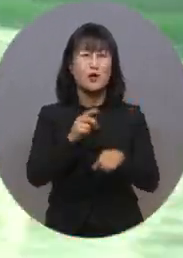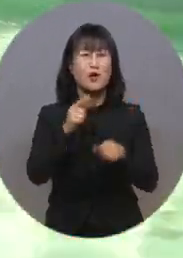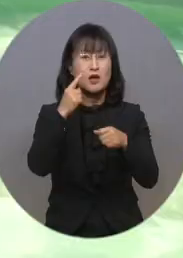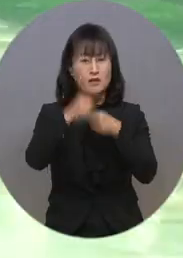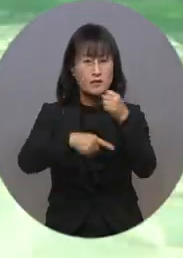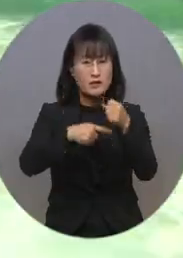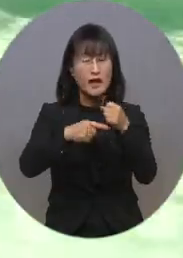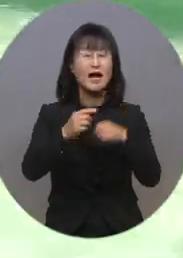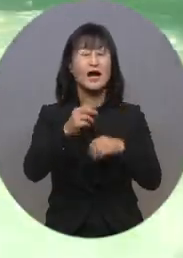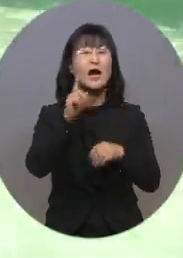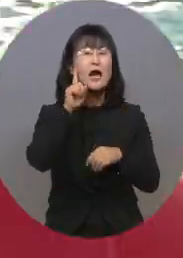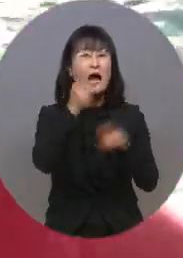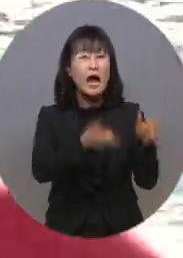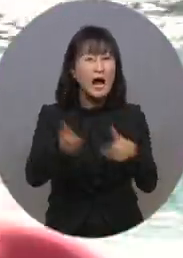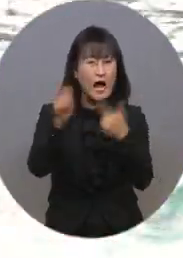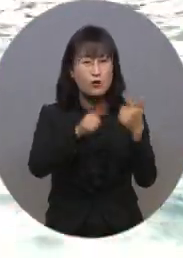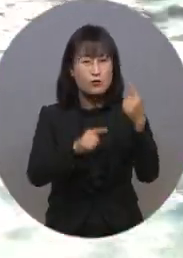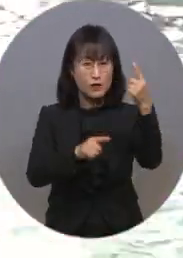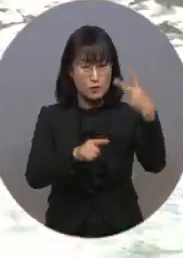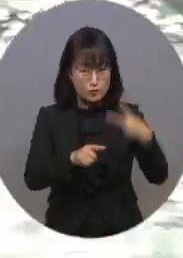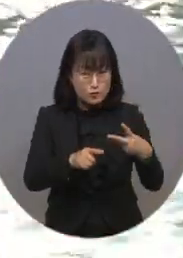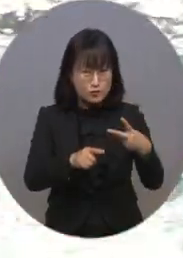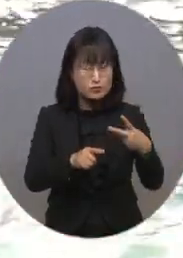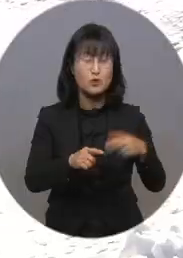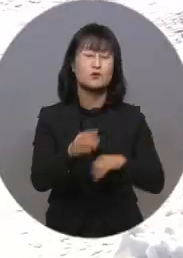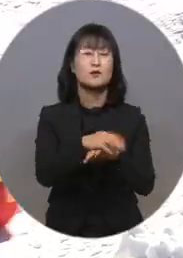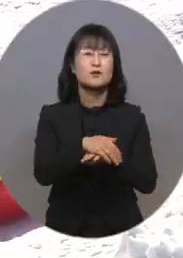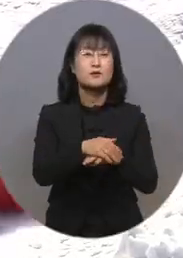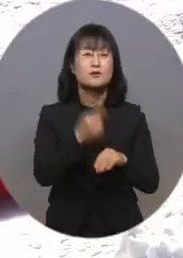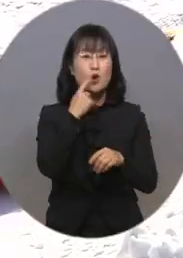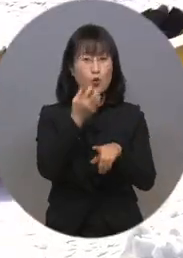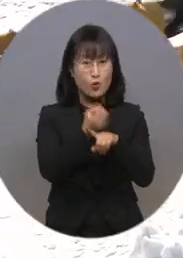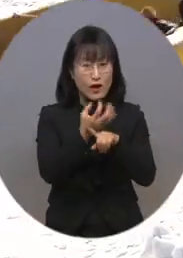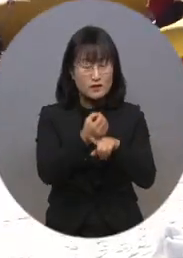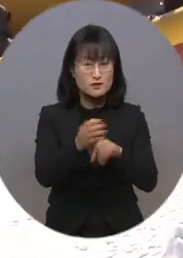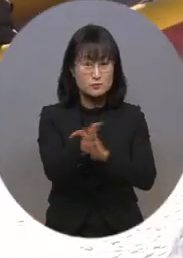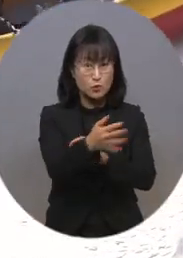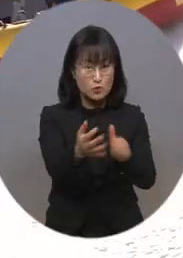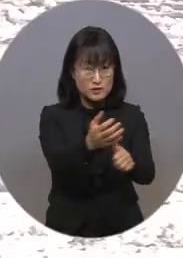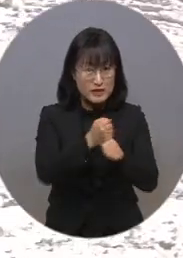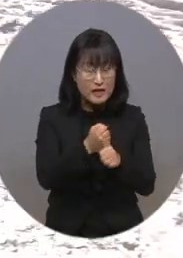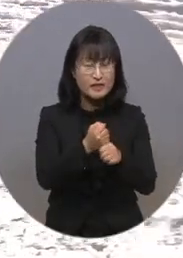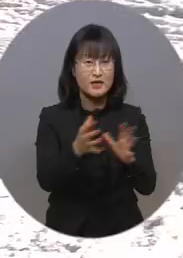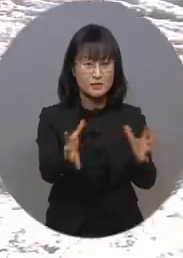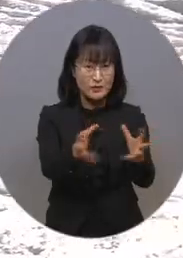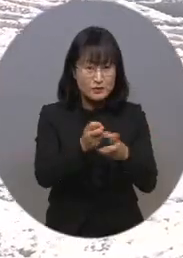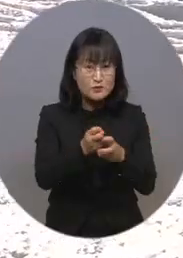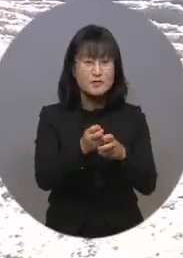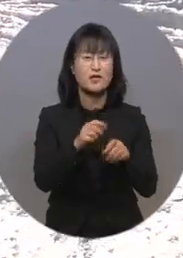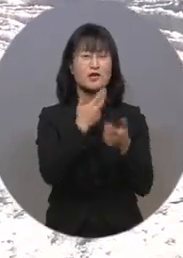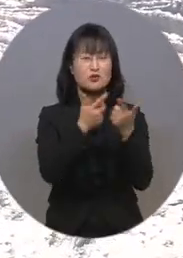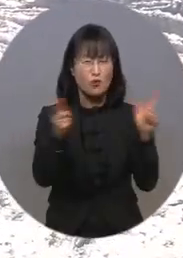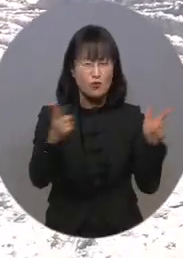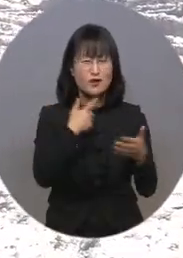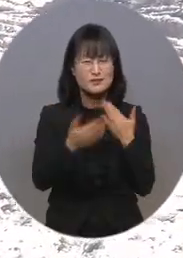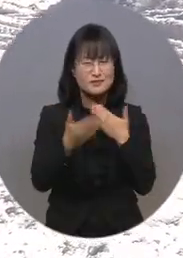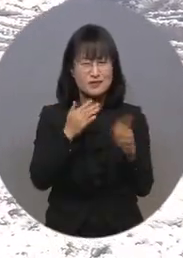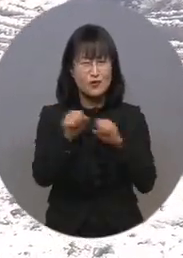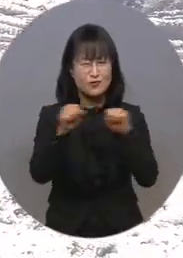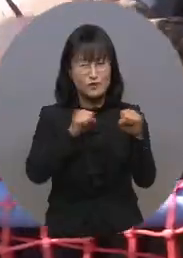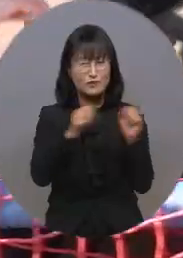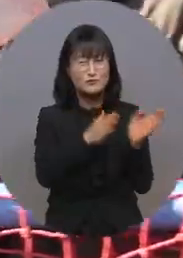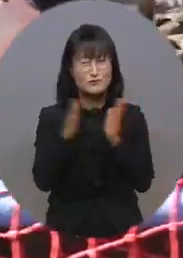진행되는 황금송어잡기 이벤트, 송어 맨손잡기 체험, 눈썰매, 스노우래프팅, 얼음자전거 등 다양한 체험활동을